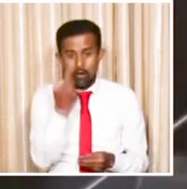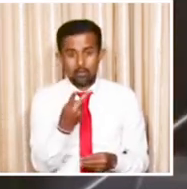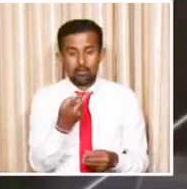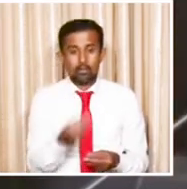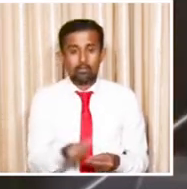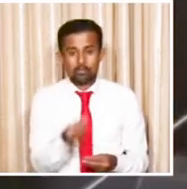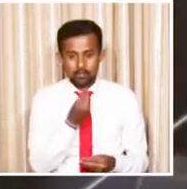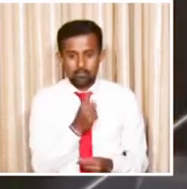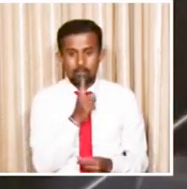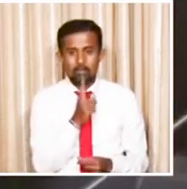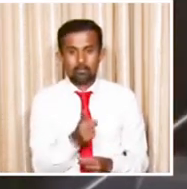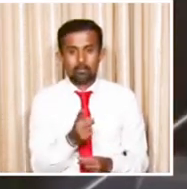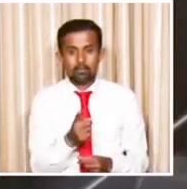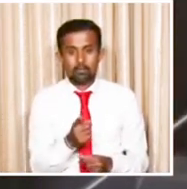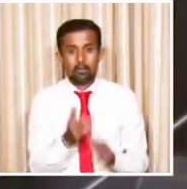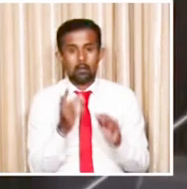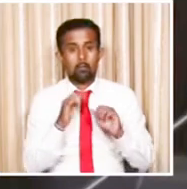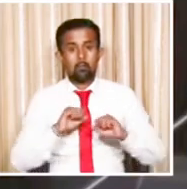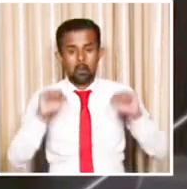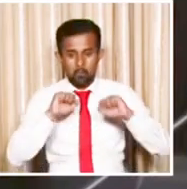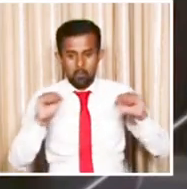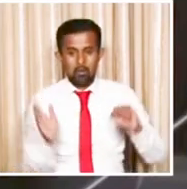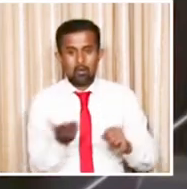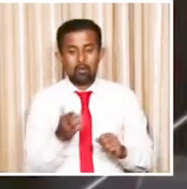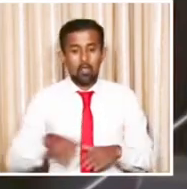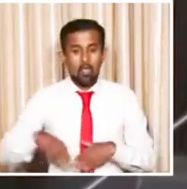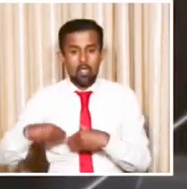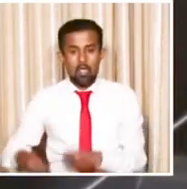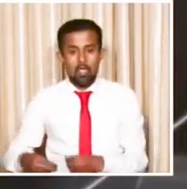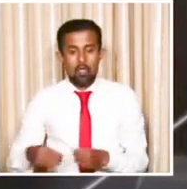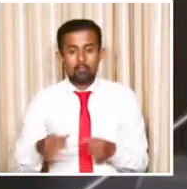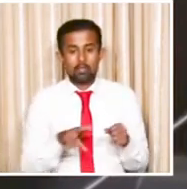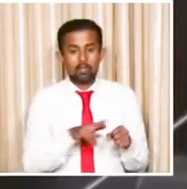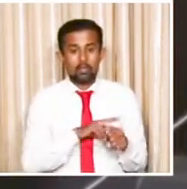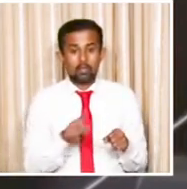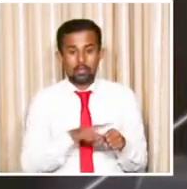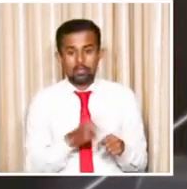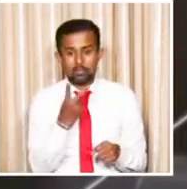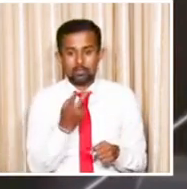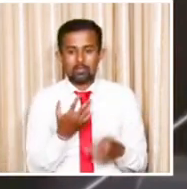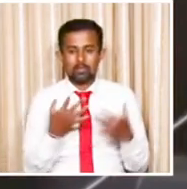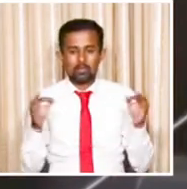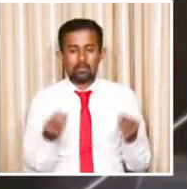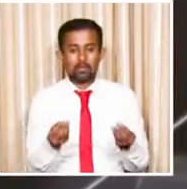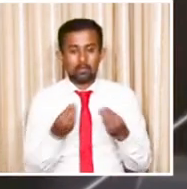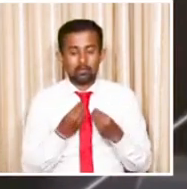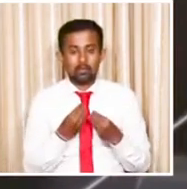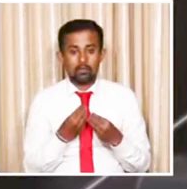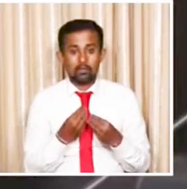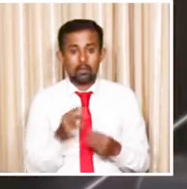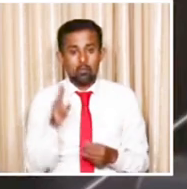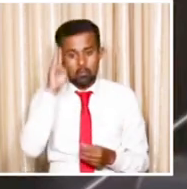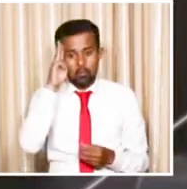නේද? එහෙම කියලා මිනිස්සු පෙළපාලි ගියා. මැතිණියට හාල් සේරු දෙක නිකන් දෙනවා කියලා ආපු ගමන් හාල් සේරු දෙකට